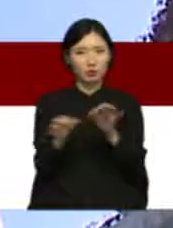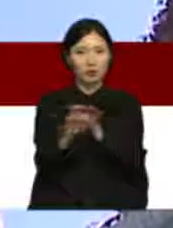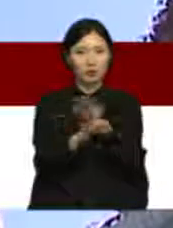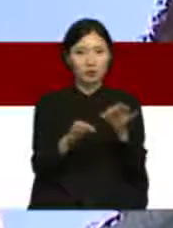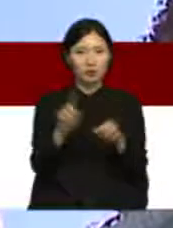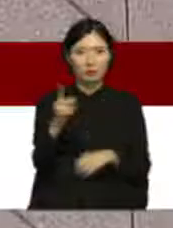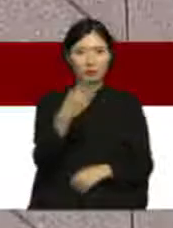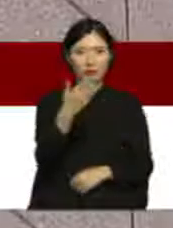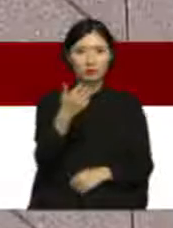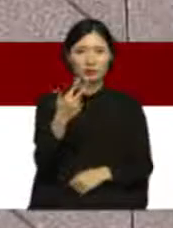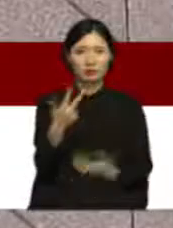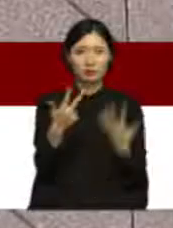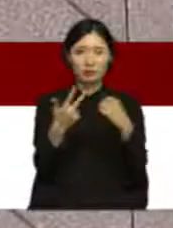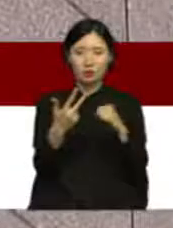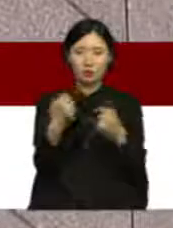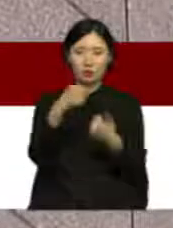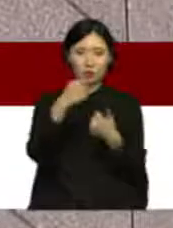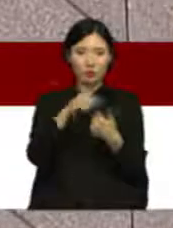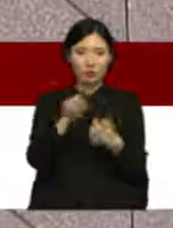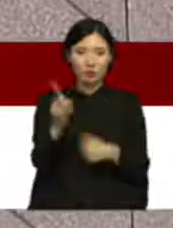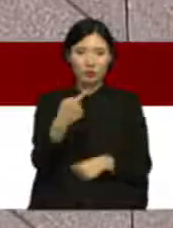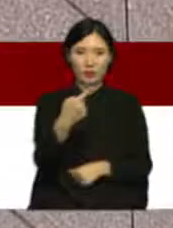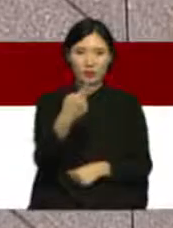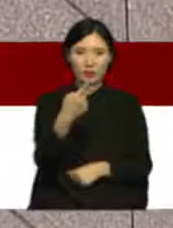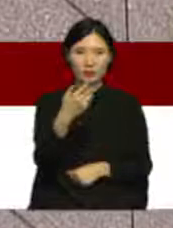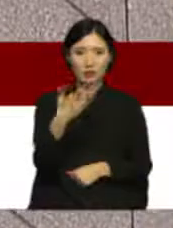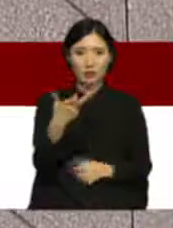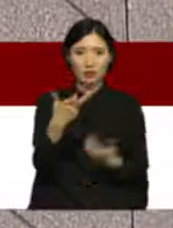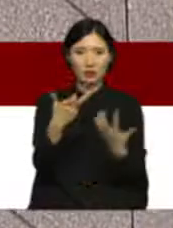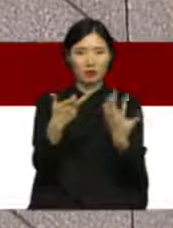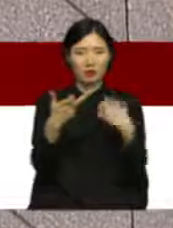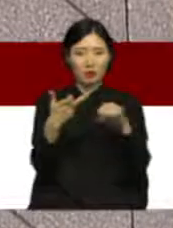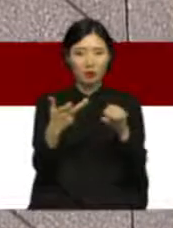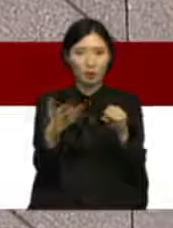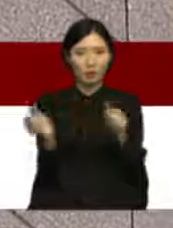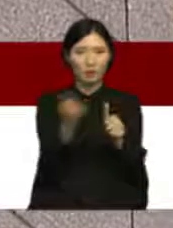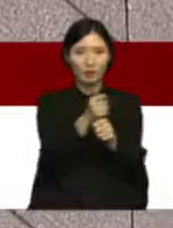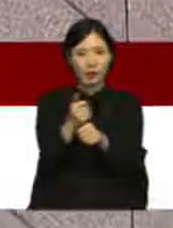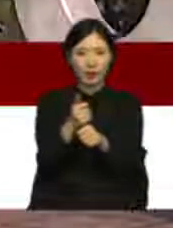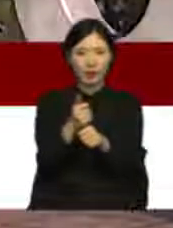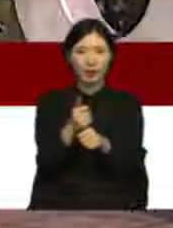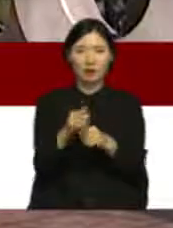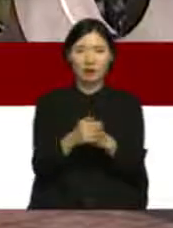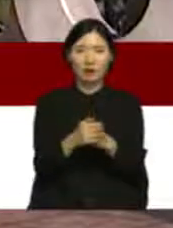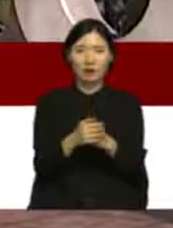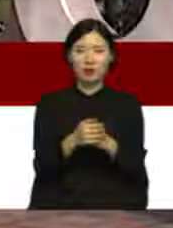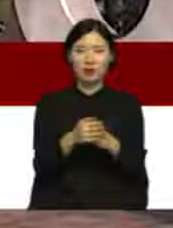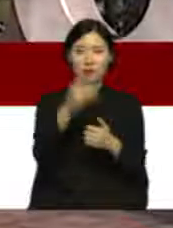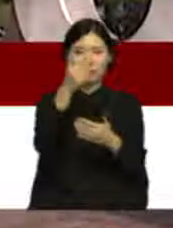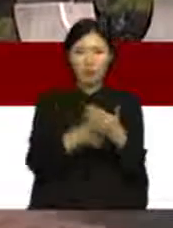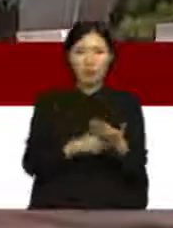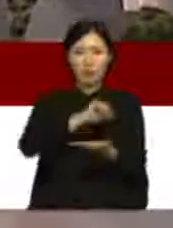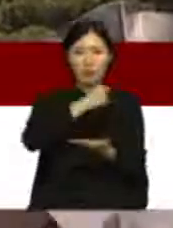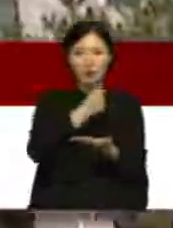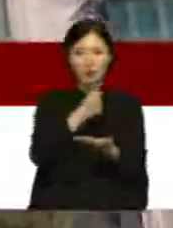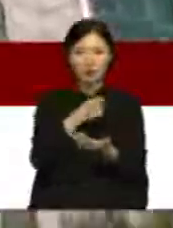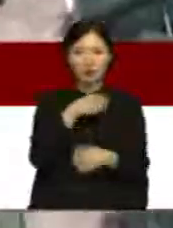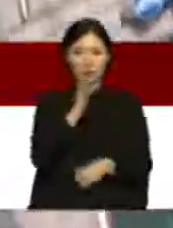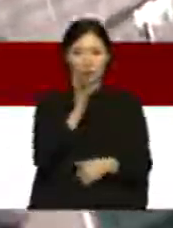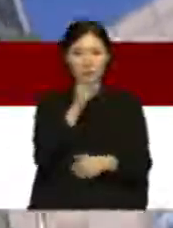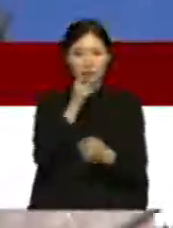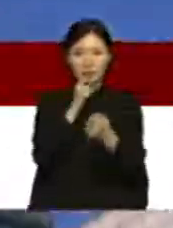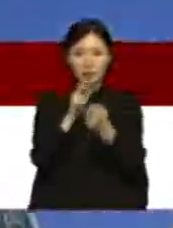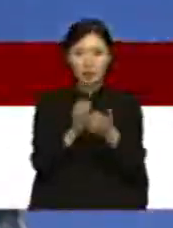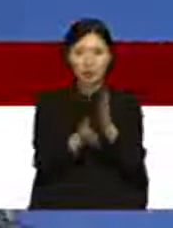157억 원 교육 부문에 118억 원 등이 편성된 금액입니다 한편 감액된 예산은 고령친화